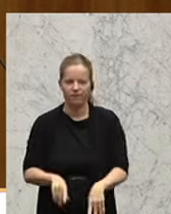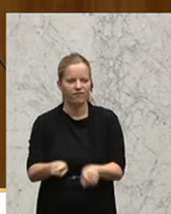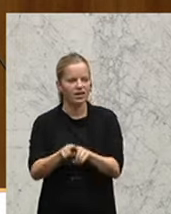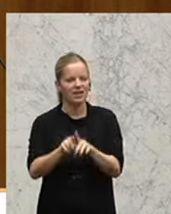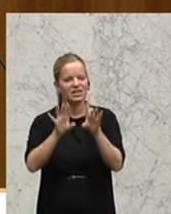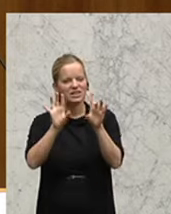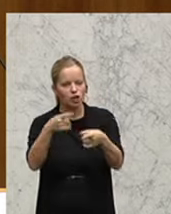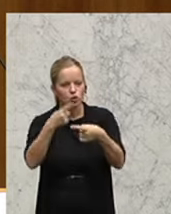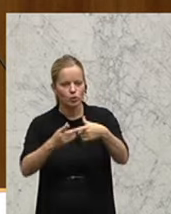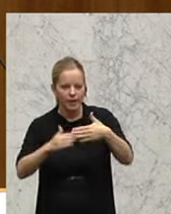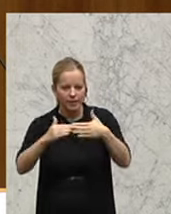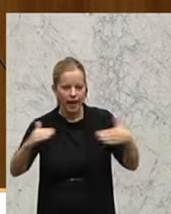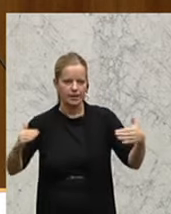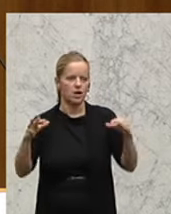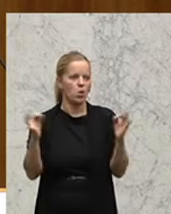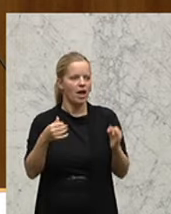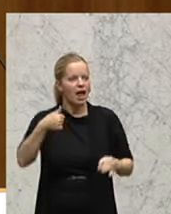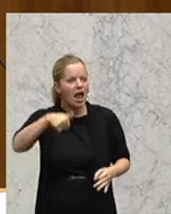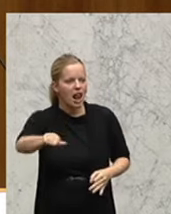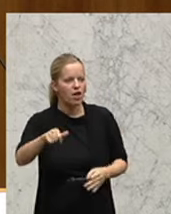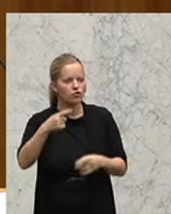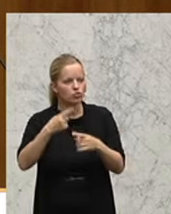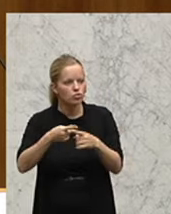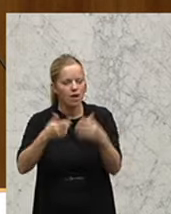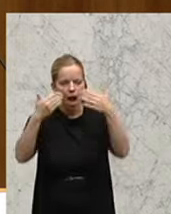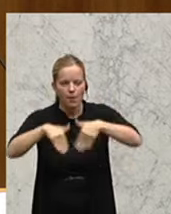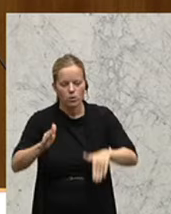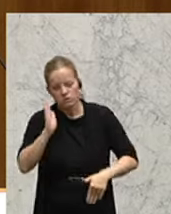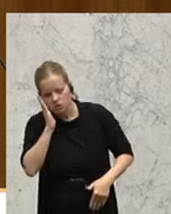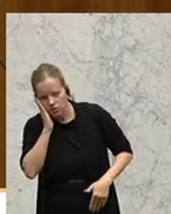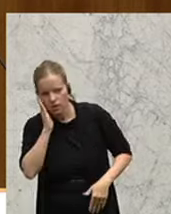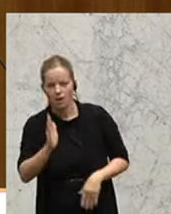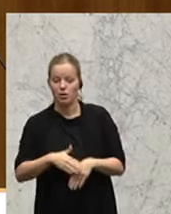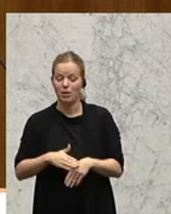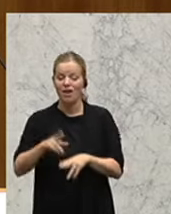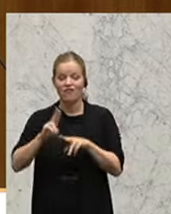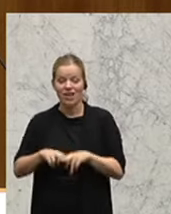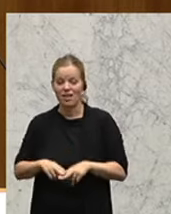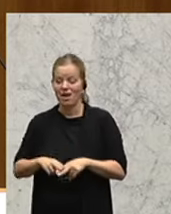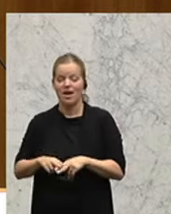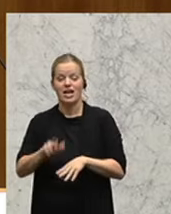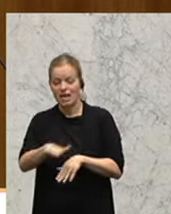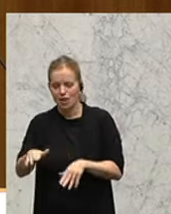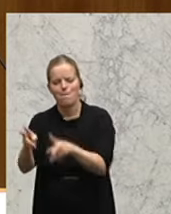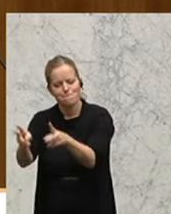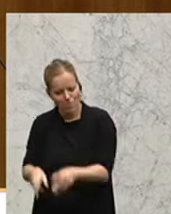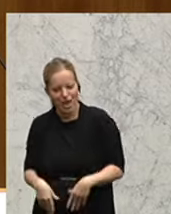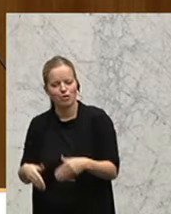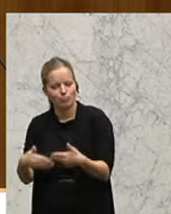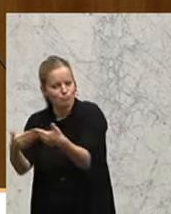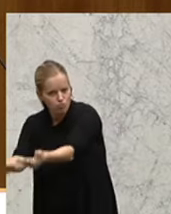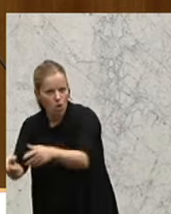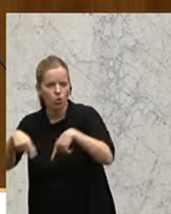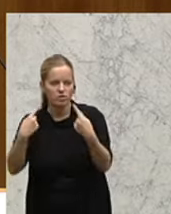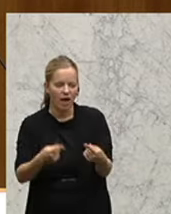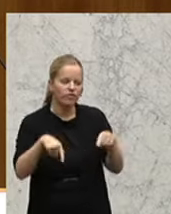10-Stunden-Grenze, mit der 11-stündigen Nachtruhe. Wenn sie zum Beispiel die Kinder ins Bett bringen und sich nachher noch einmal hinsetzen und noch was weiterarbeiten, haben sie einen Konflikt